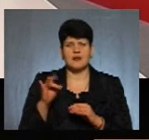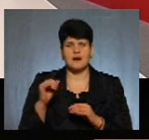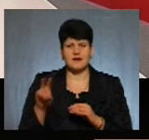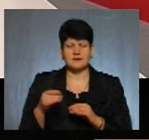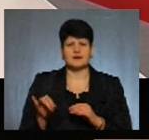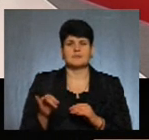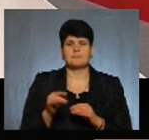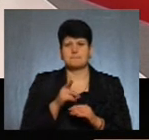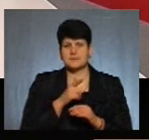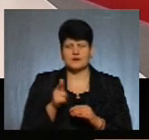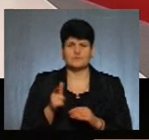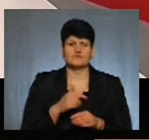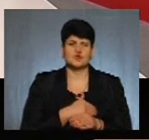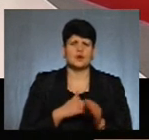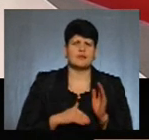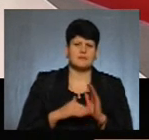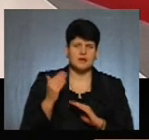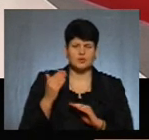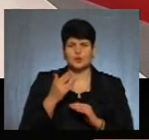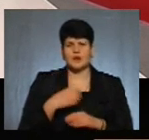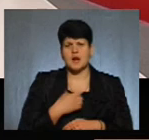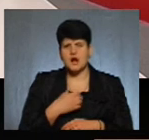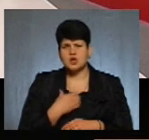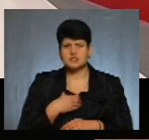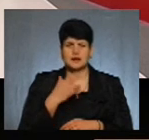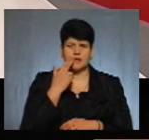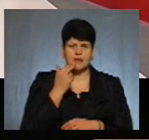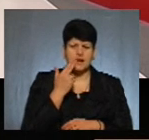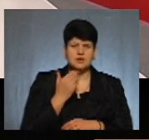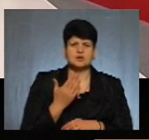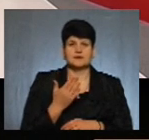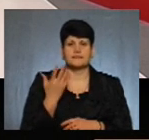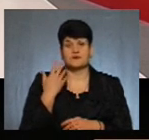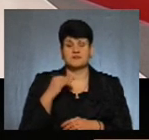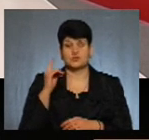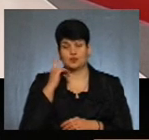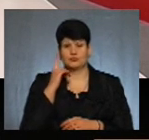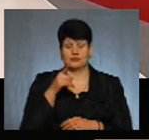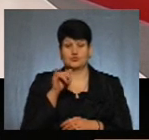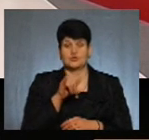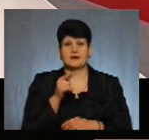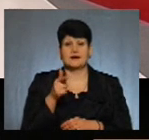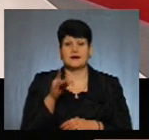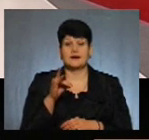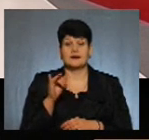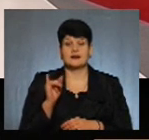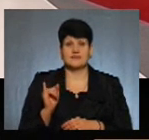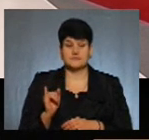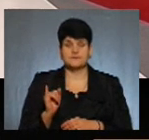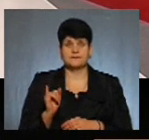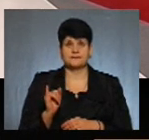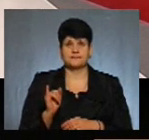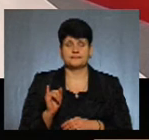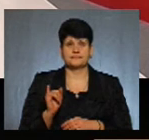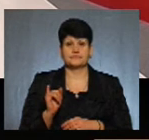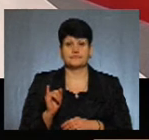теж 4 дня, висока температура, кашель, нежить, тоді, коли більшість думає, що в них гостра респіраторно-вірусна інфекція,